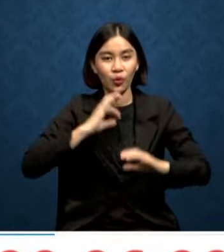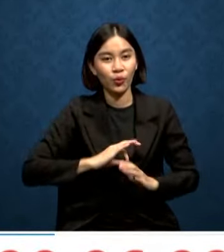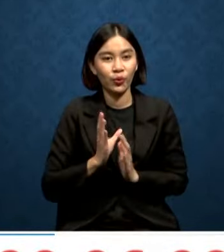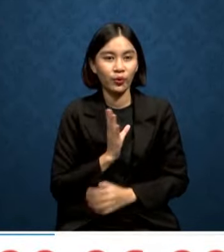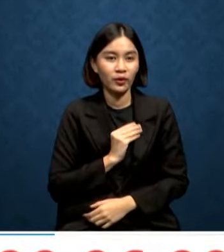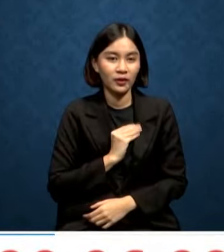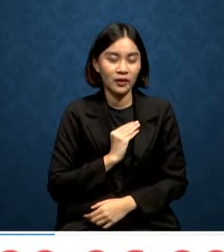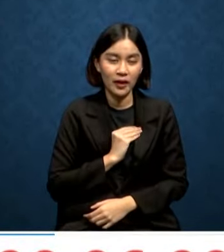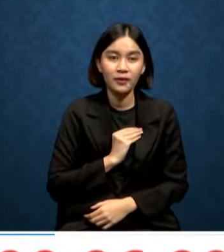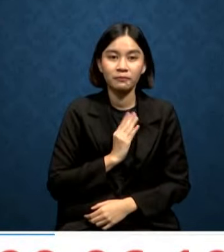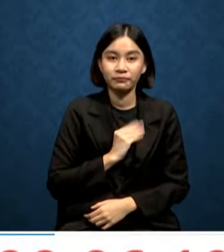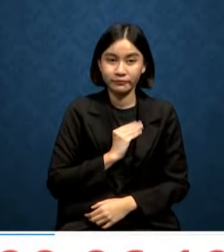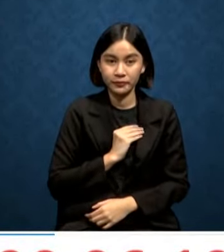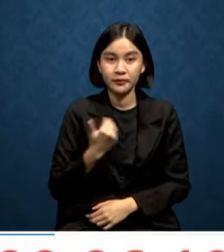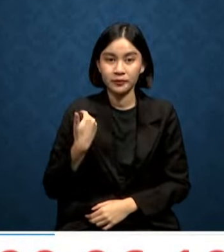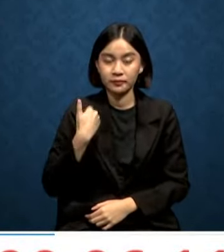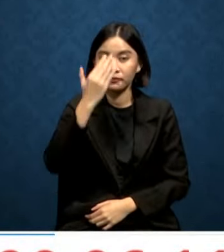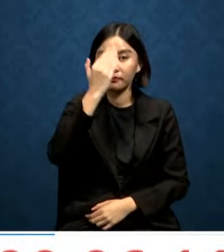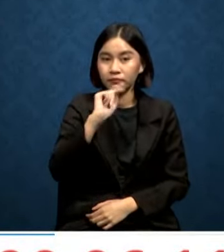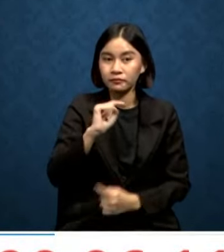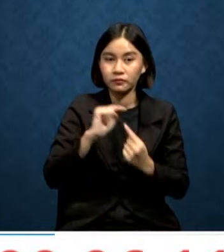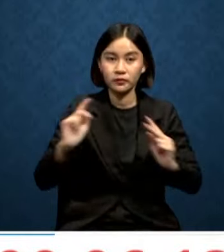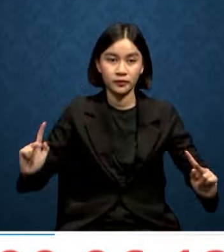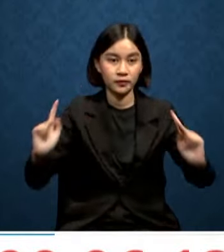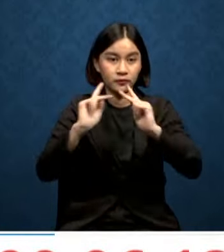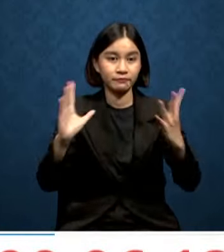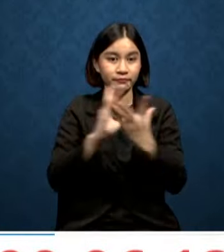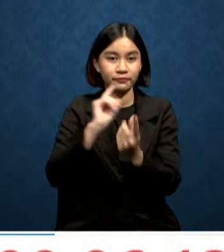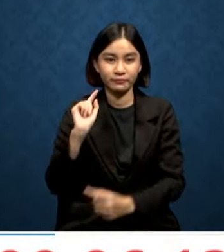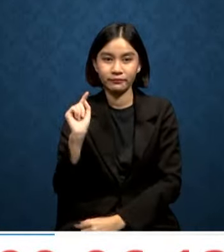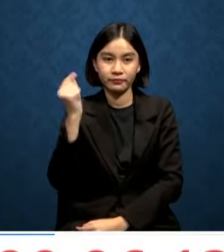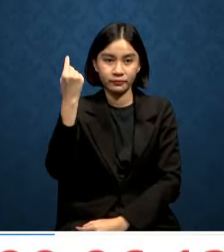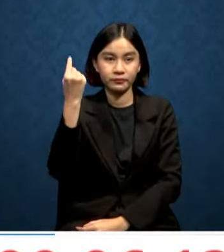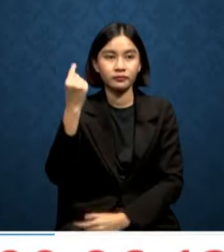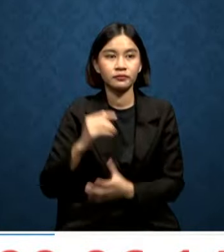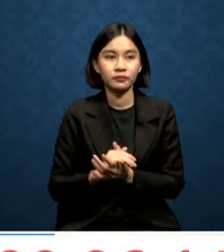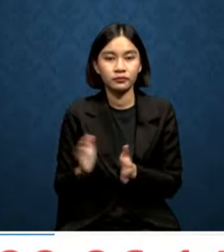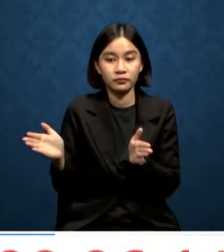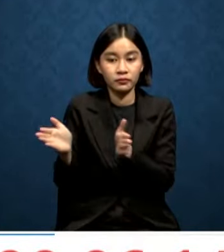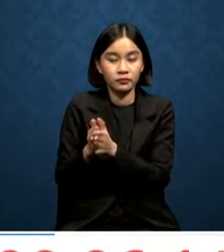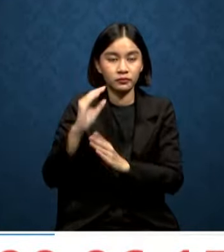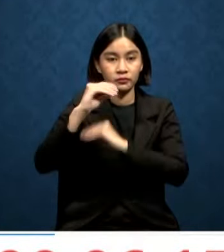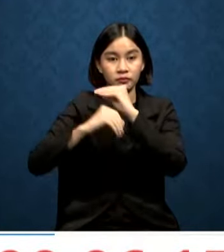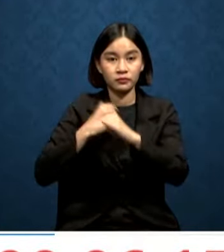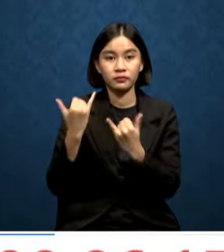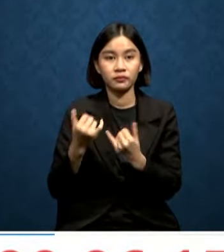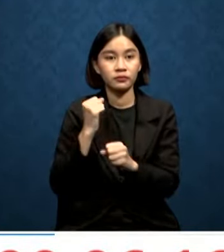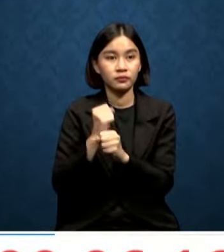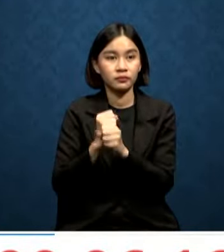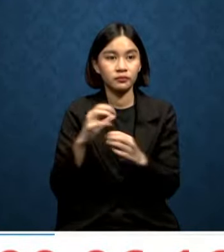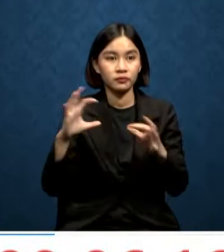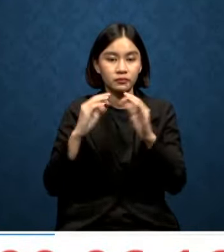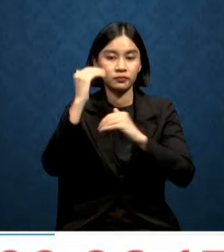ครับเรามีความตื่นเต้นกับมันเพราะว่าด้วยกระทรวงวัฒนธรรมยุคใหม่เนี่ยรวมกับโครงการที่เราทำในเรื่องของซอฟต์พาว